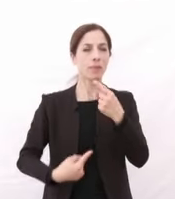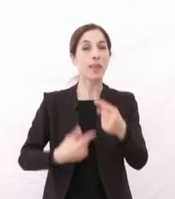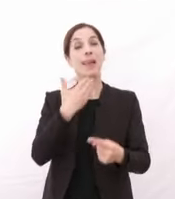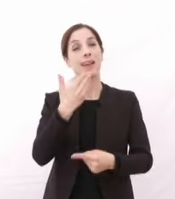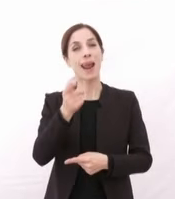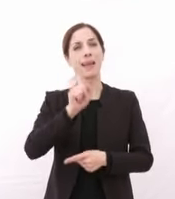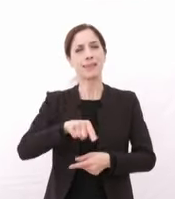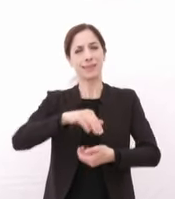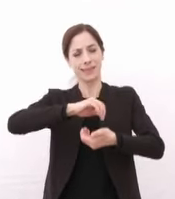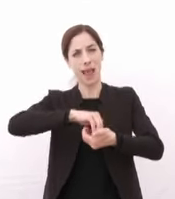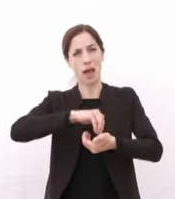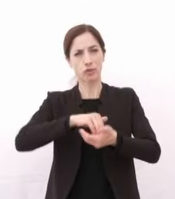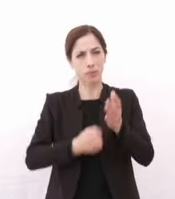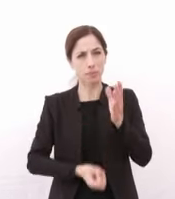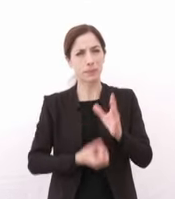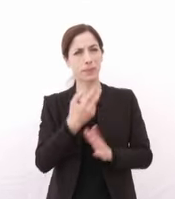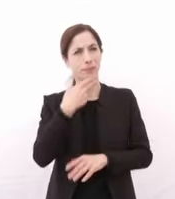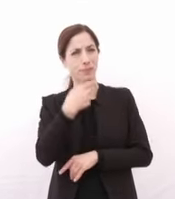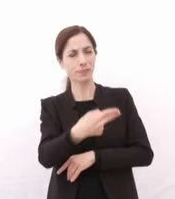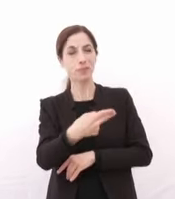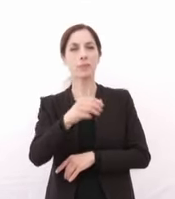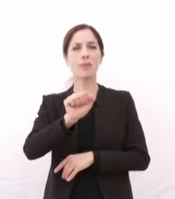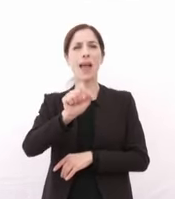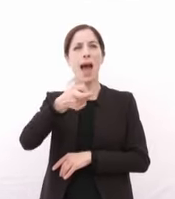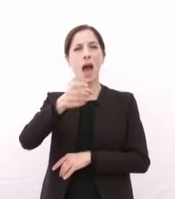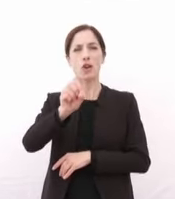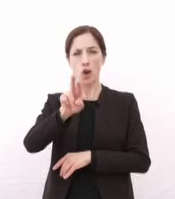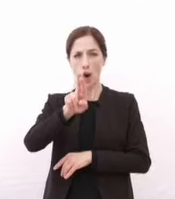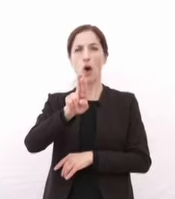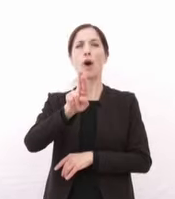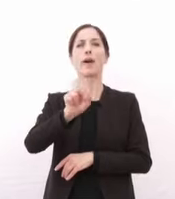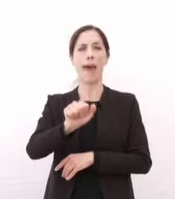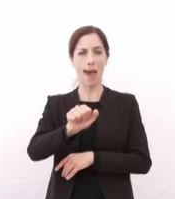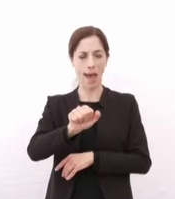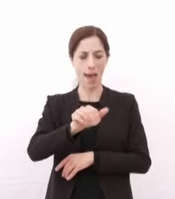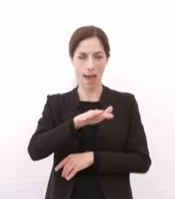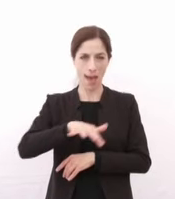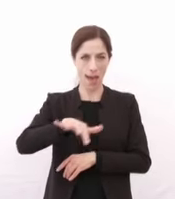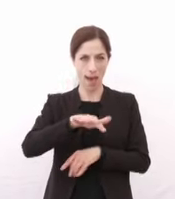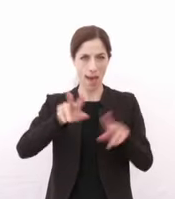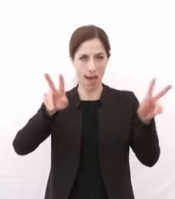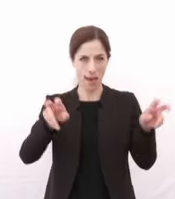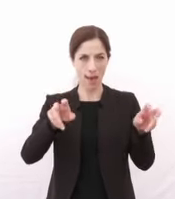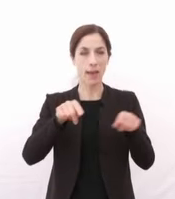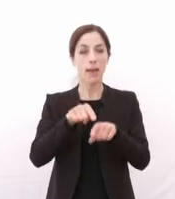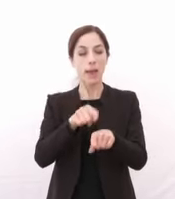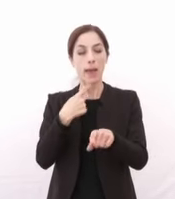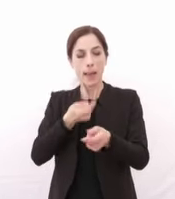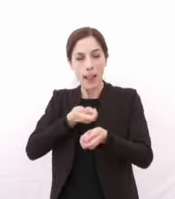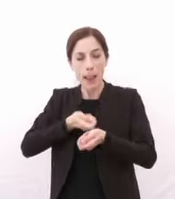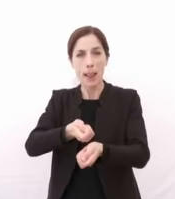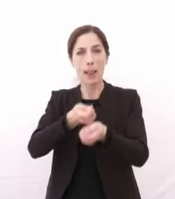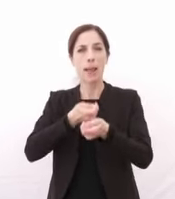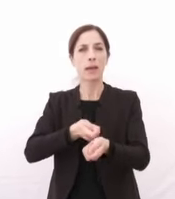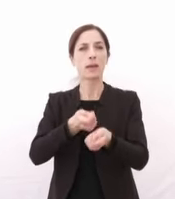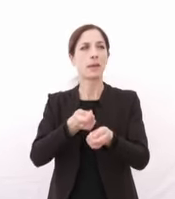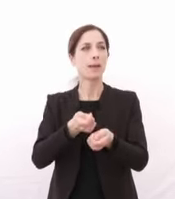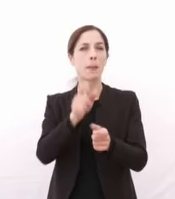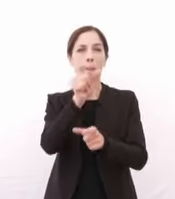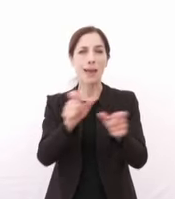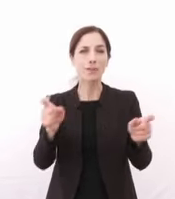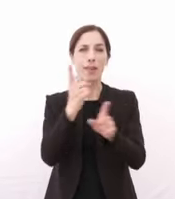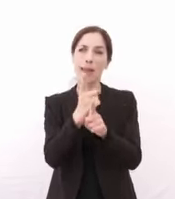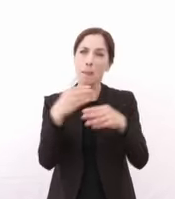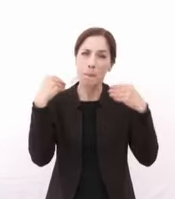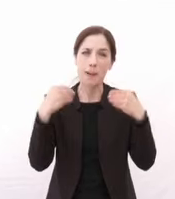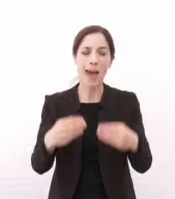aveva fondato che si chiamava Agorà e che proprio cercava di stimolare la partecipazione delle persone.